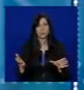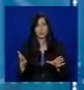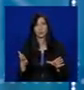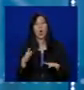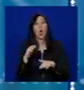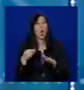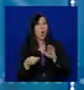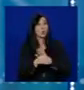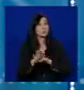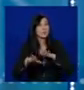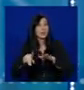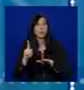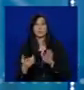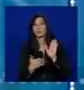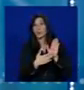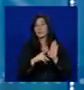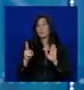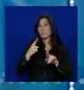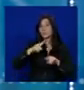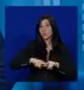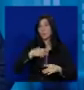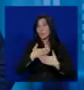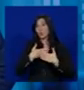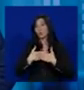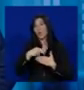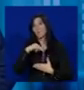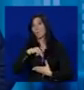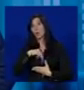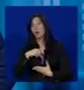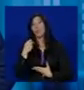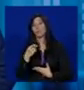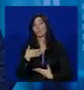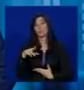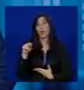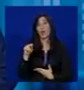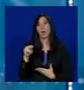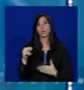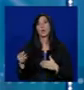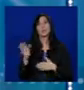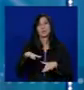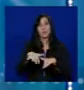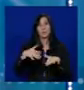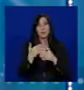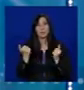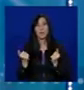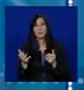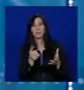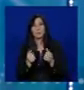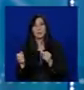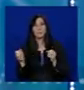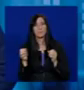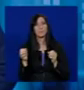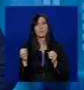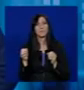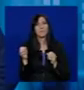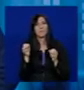се доказва само в съда. Българските, а по отношение на морала, това ще хора, ви кажа. В следващия парламент няма да намерим нито един зрители,